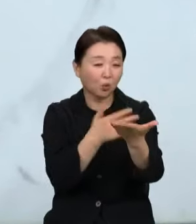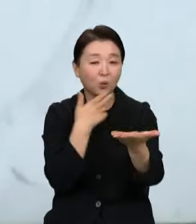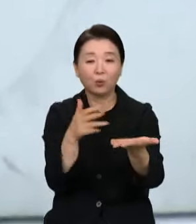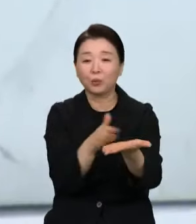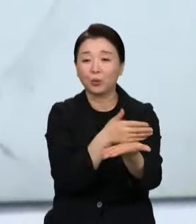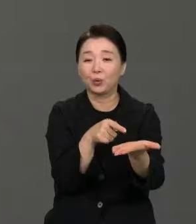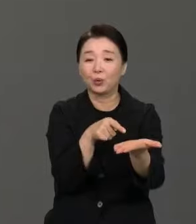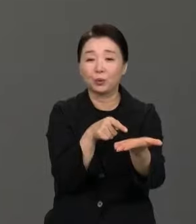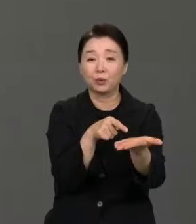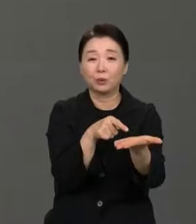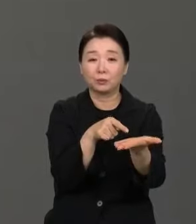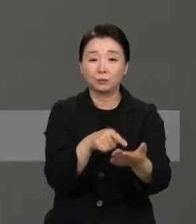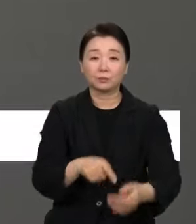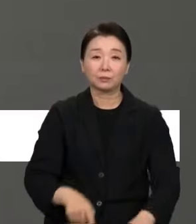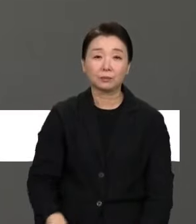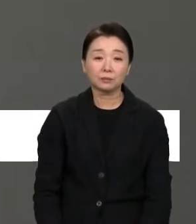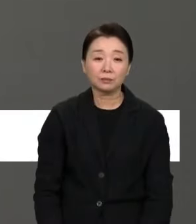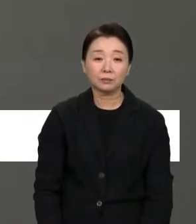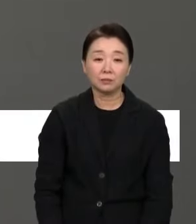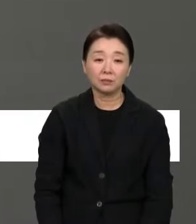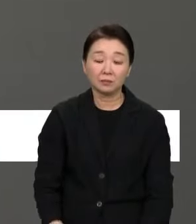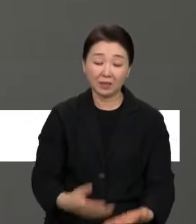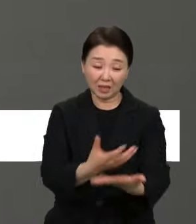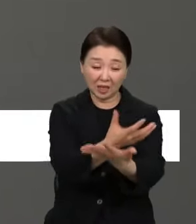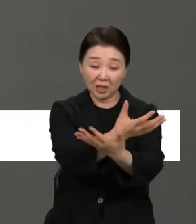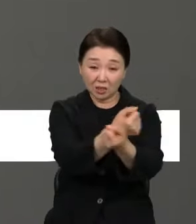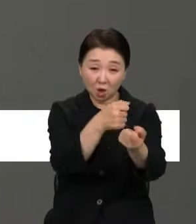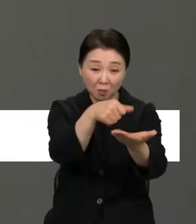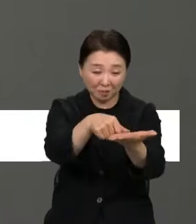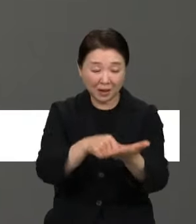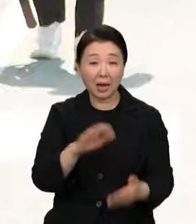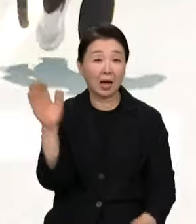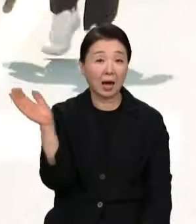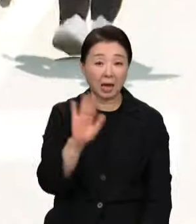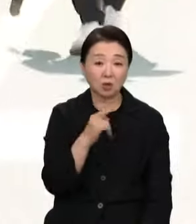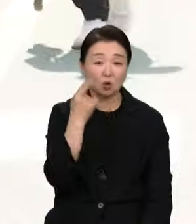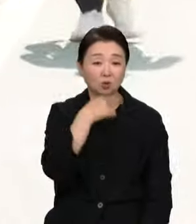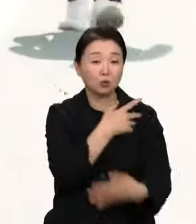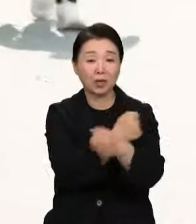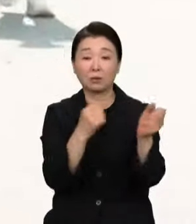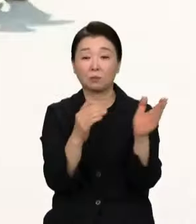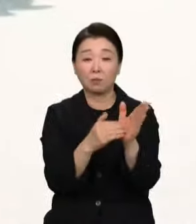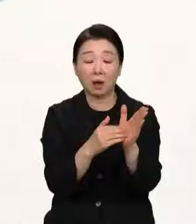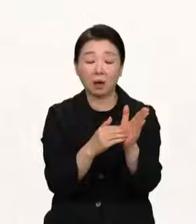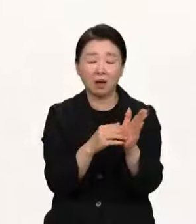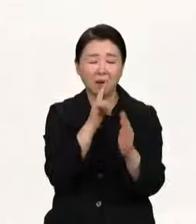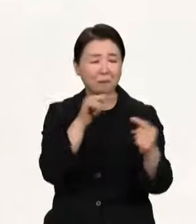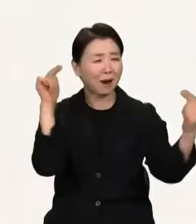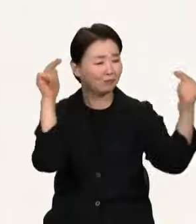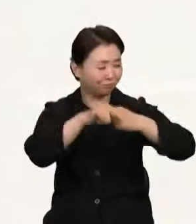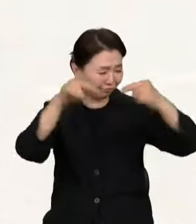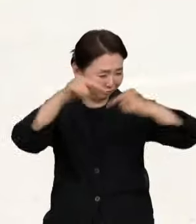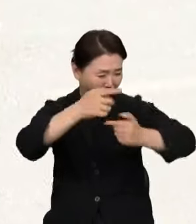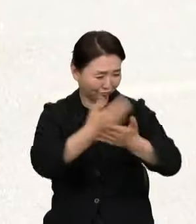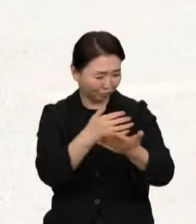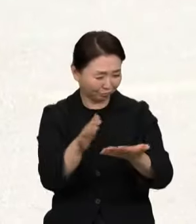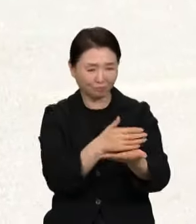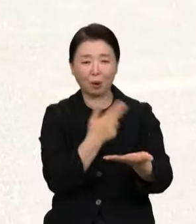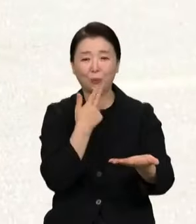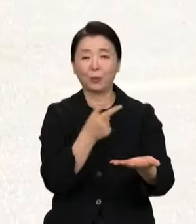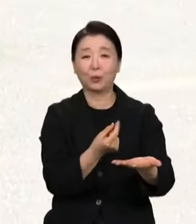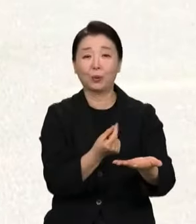않았습니다. 서면이 아닌 구두로 도급 계약이 체결된 걸로 지금 보이는데요. 말은 엇갈리고 서류도 없는